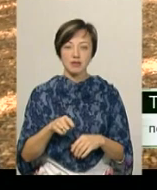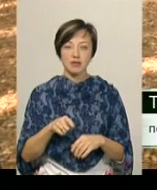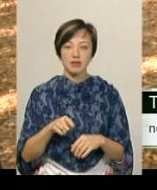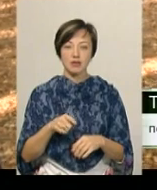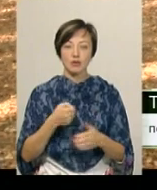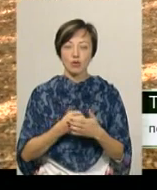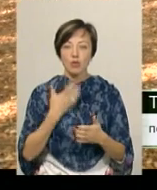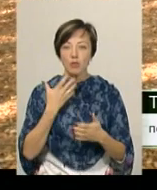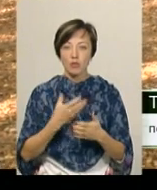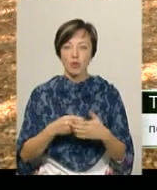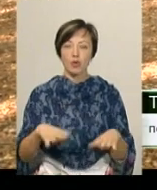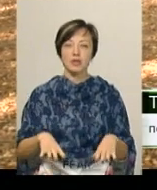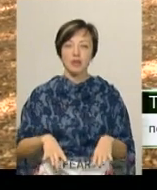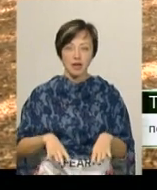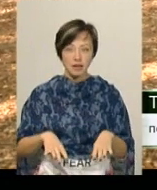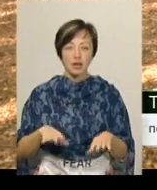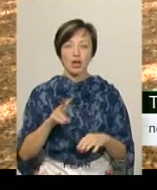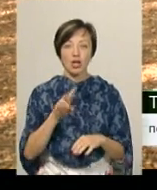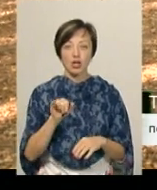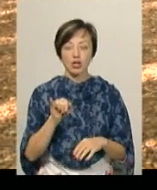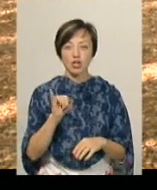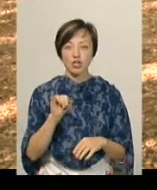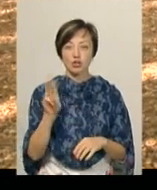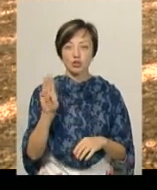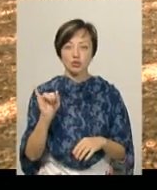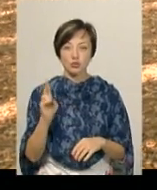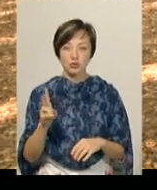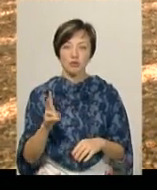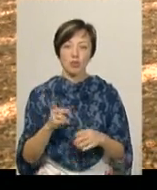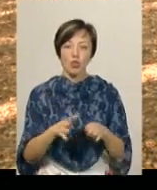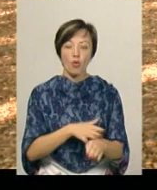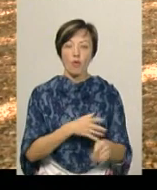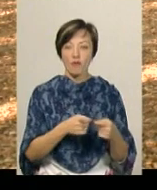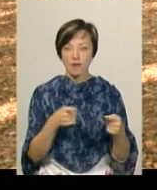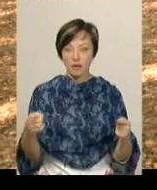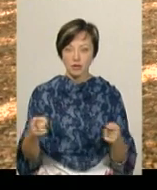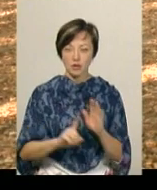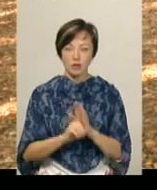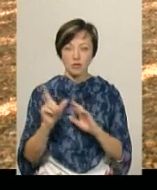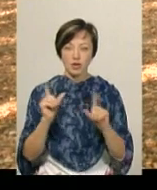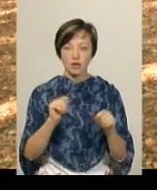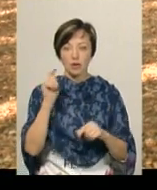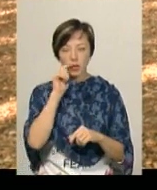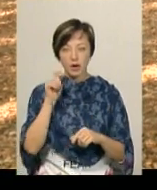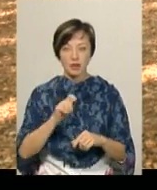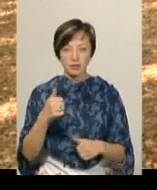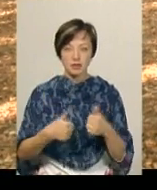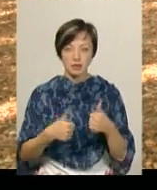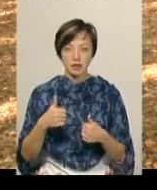мого тренера сюди, до Ліщука Василя Володимировича, і почала вже бігати довгі дистанції, поїхала на Україну,